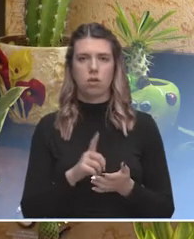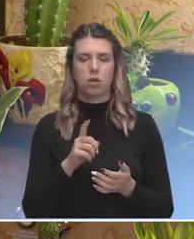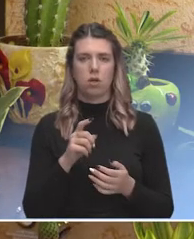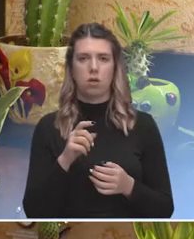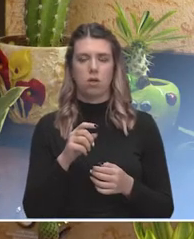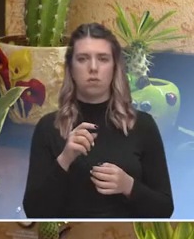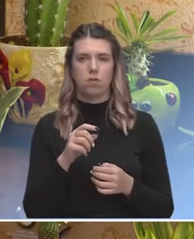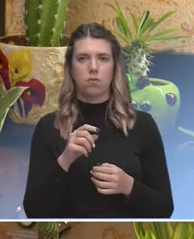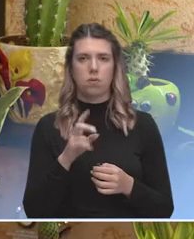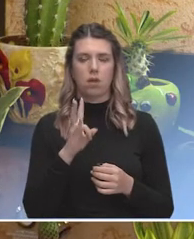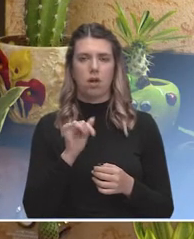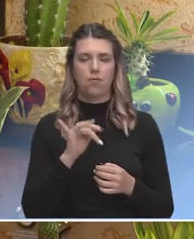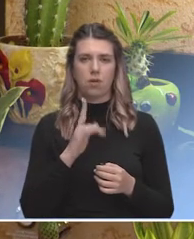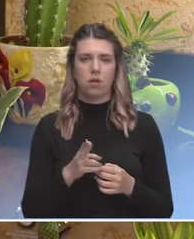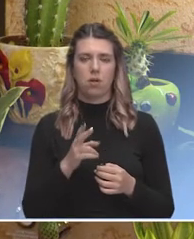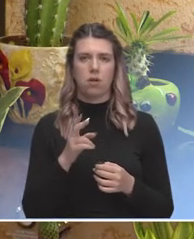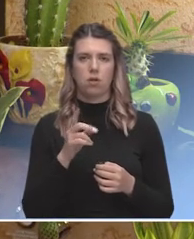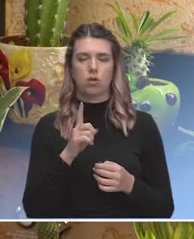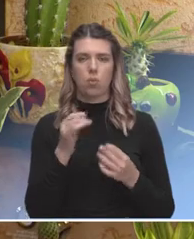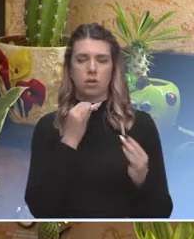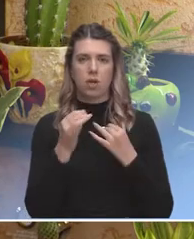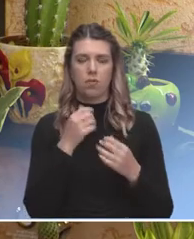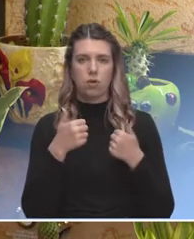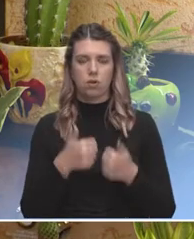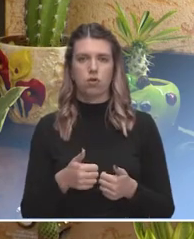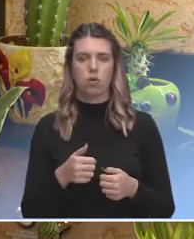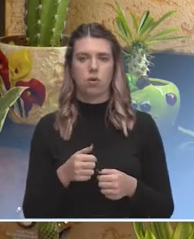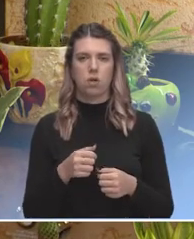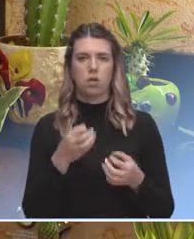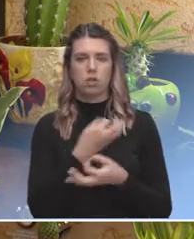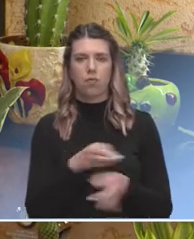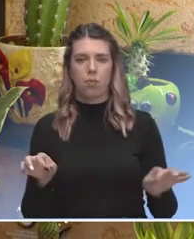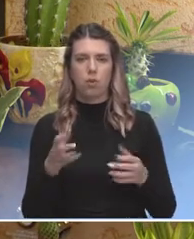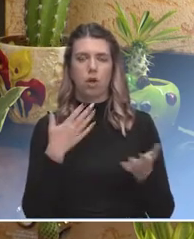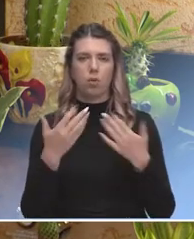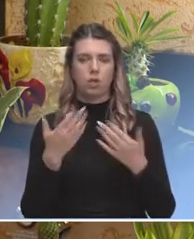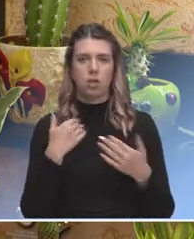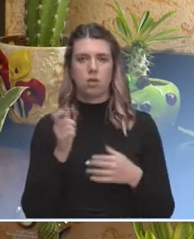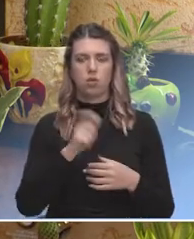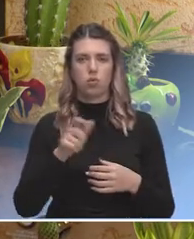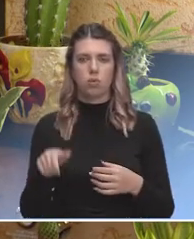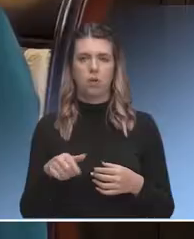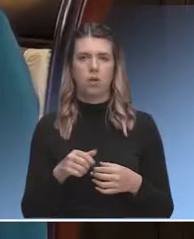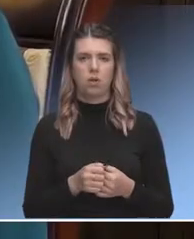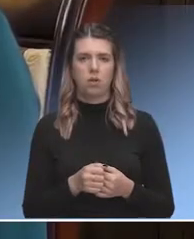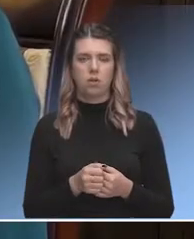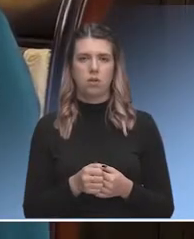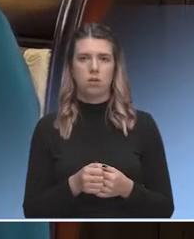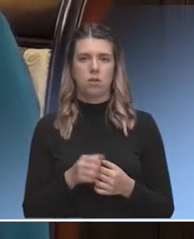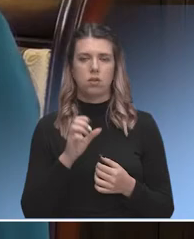должен обладать навыками коммуникации, то есть свободно общаться